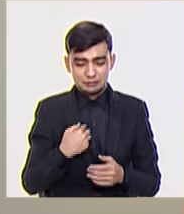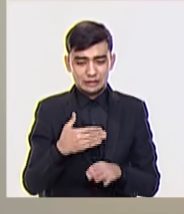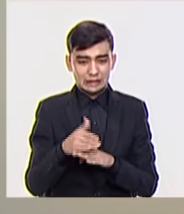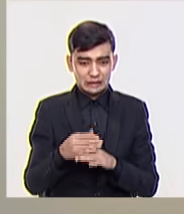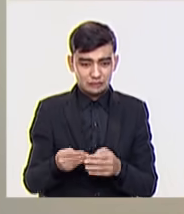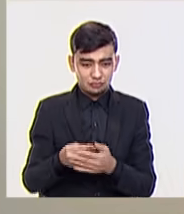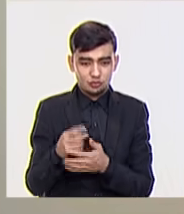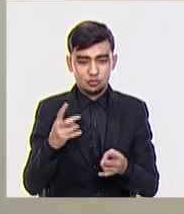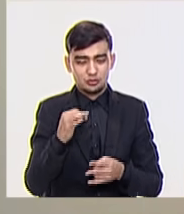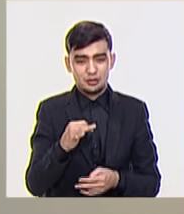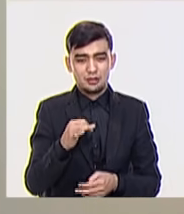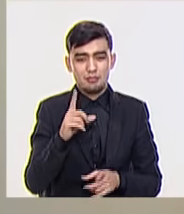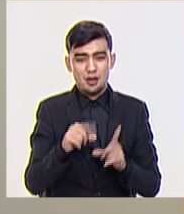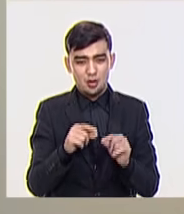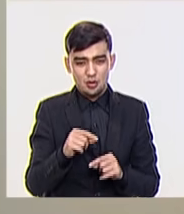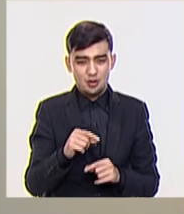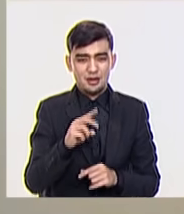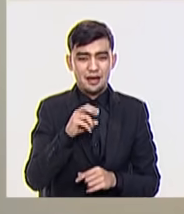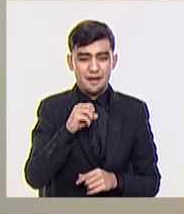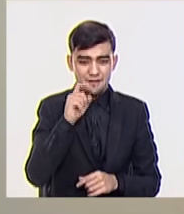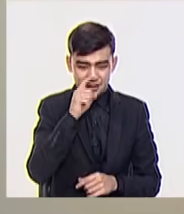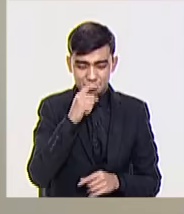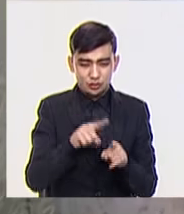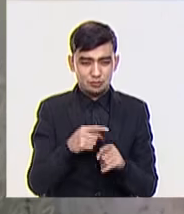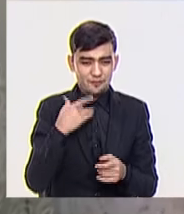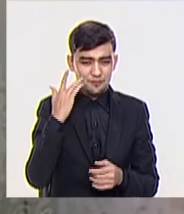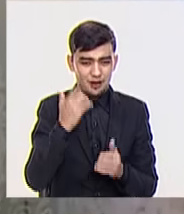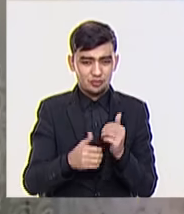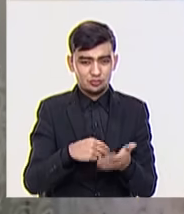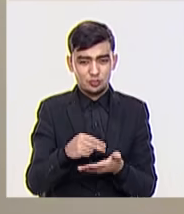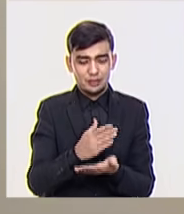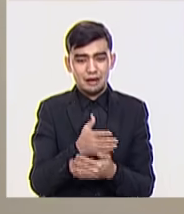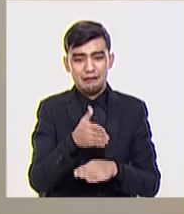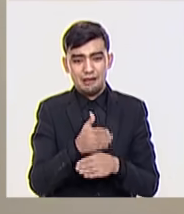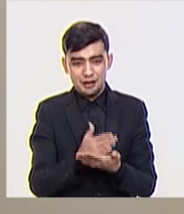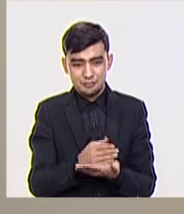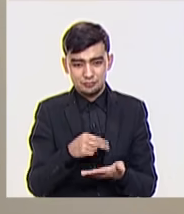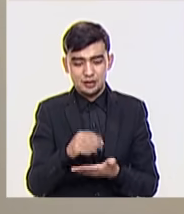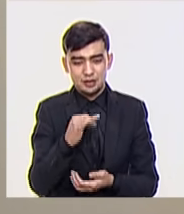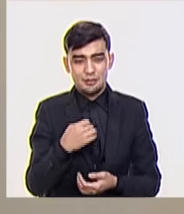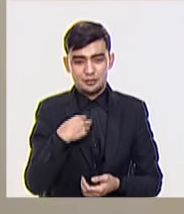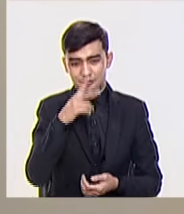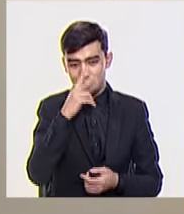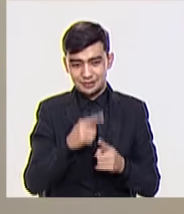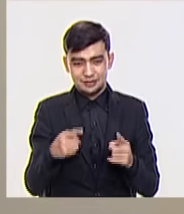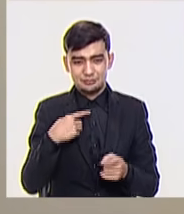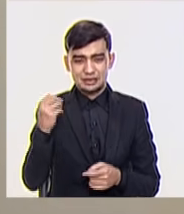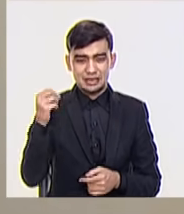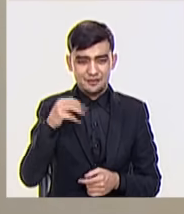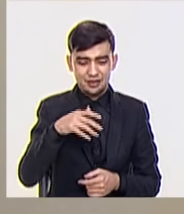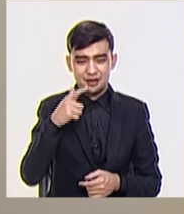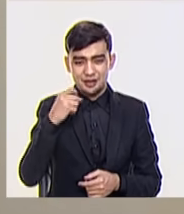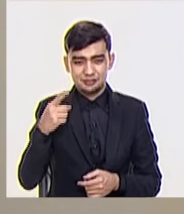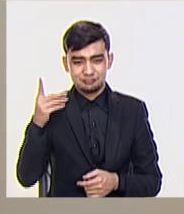бар. Айран, сүт өнімдерін күнделікті аламыз. Және нан. Қазіргі таңда біз 2 айдың коммуналдық төлемін төлемей отырмыз.